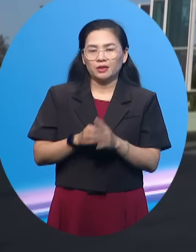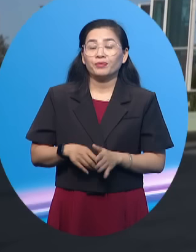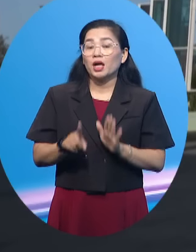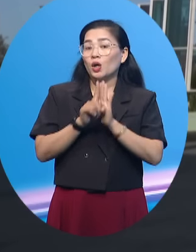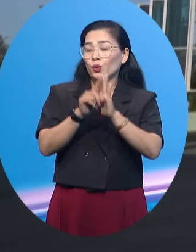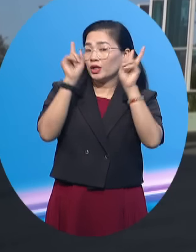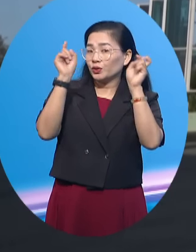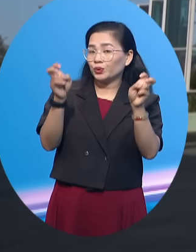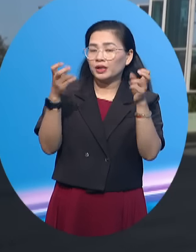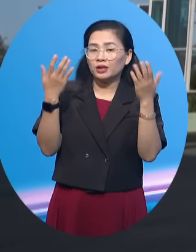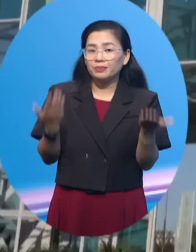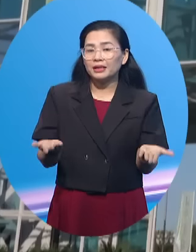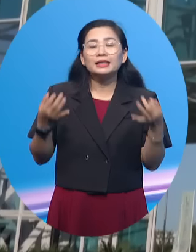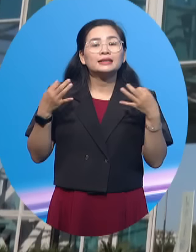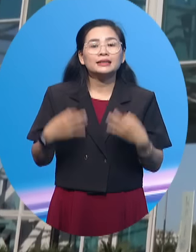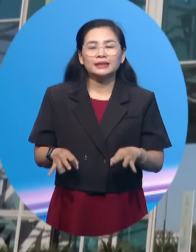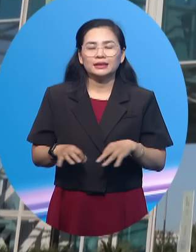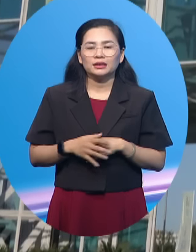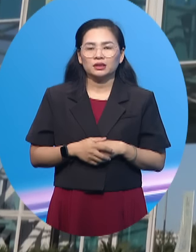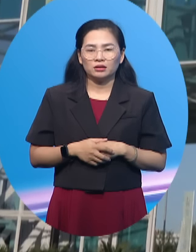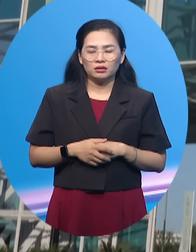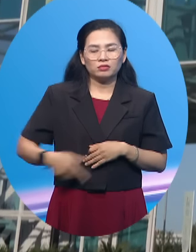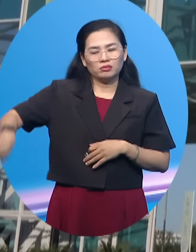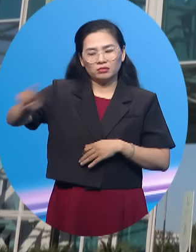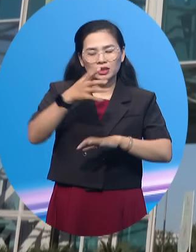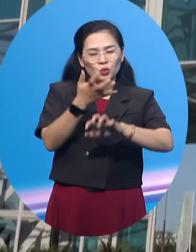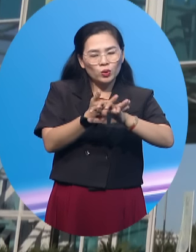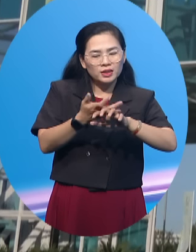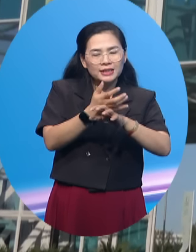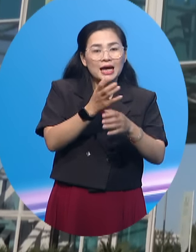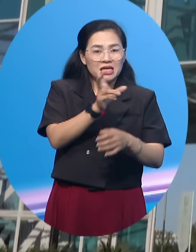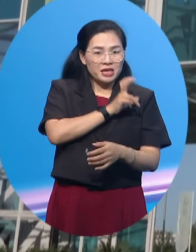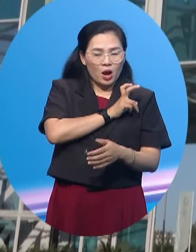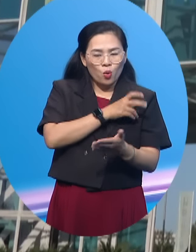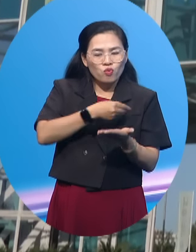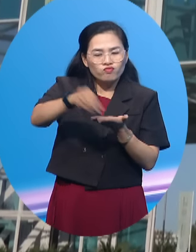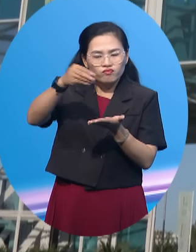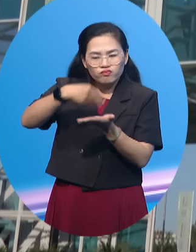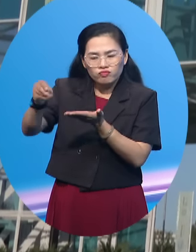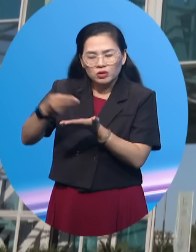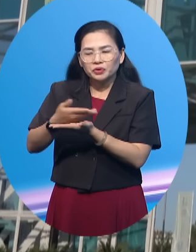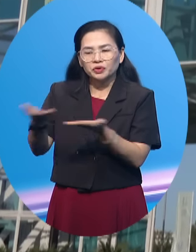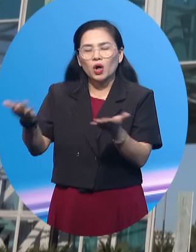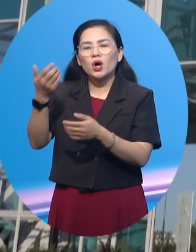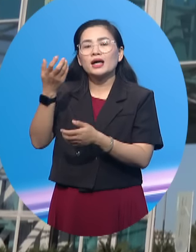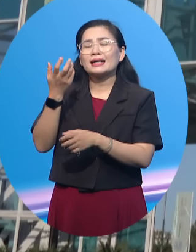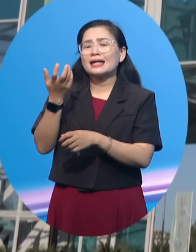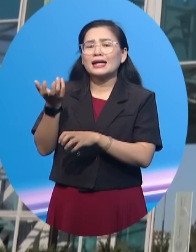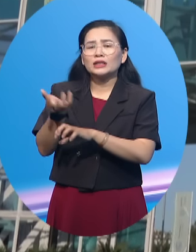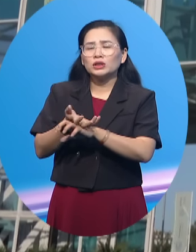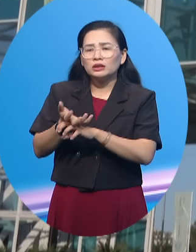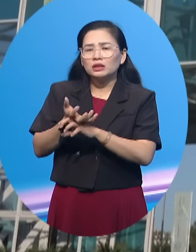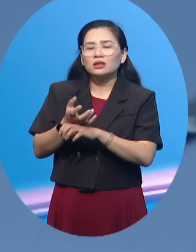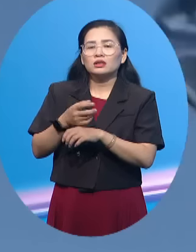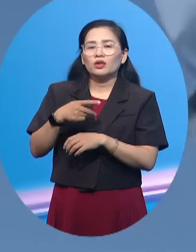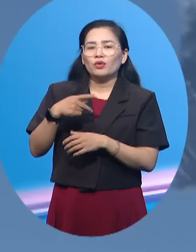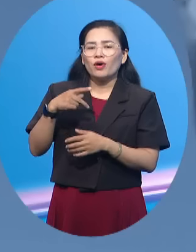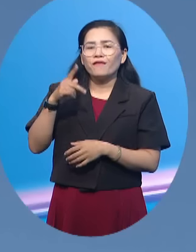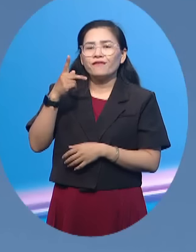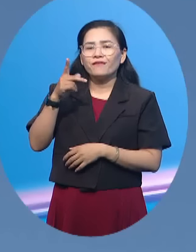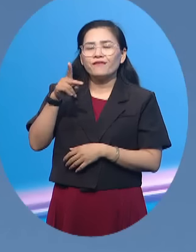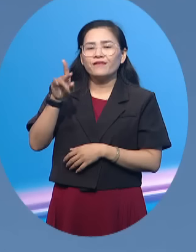tại COP29 lần này là về việc các quốc gia giàu có sẽ chi bao nhiêu để giúp các nước đang phát triển phi carbon hóa hệ thống